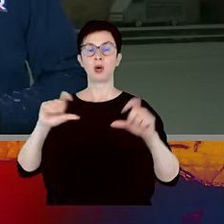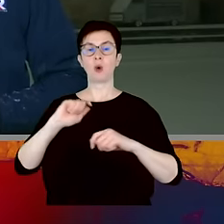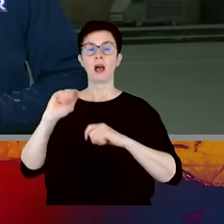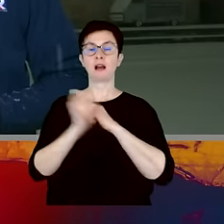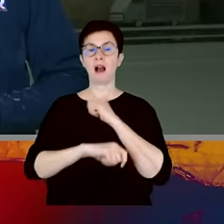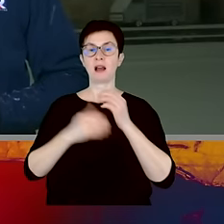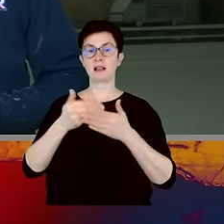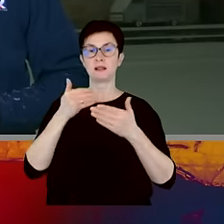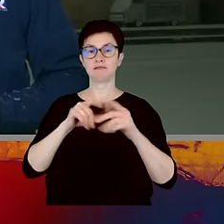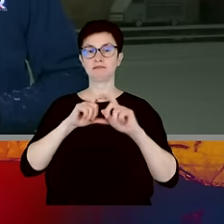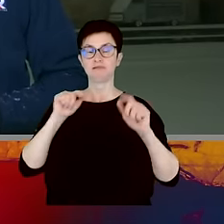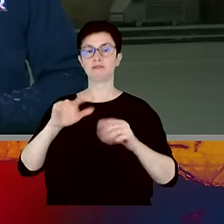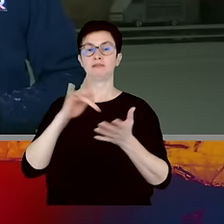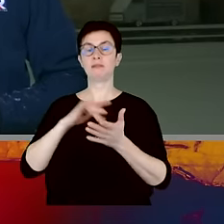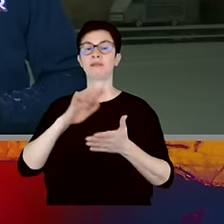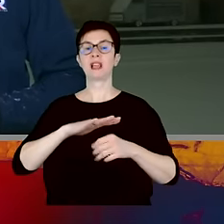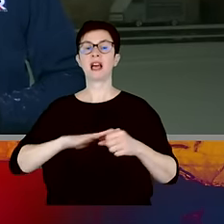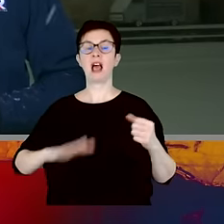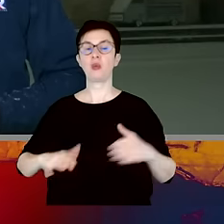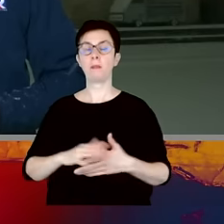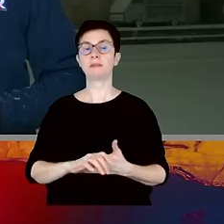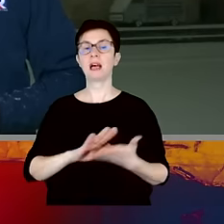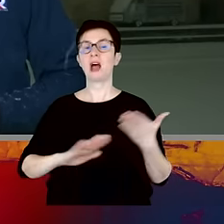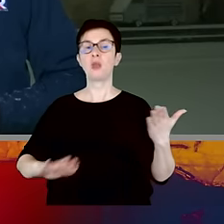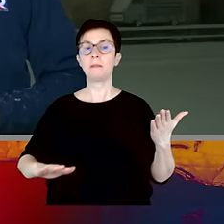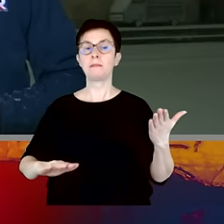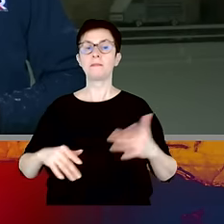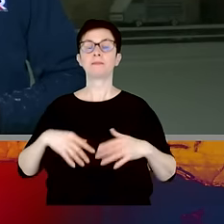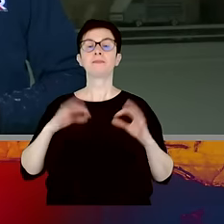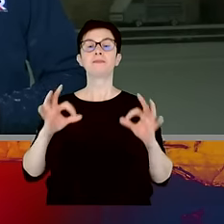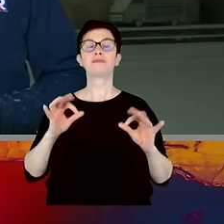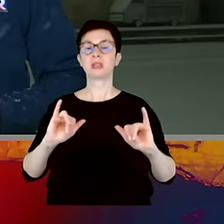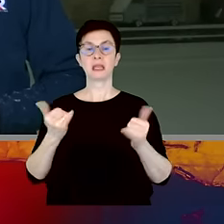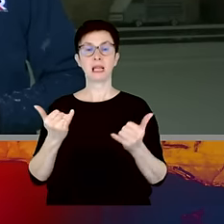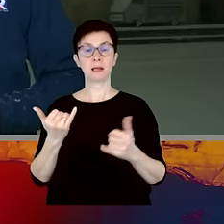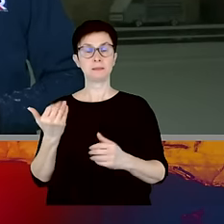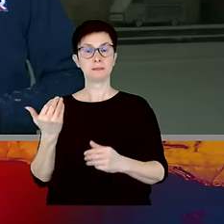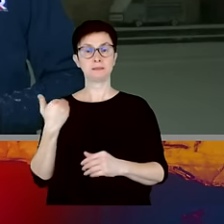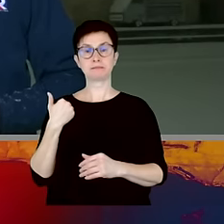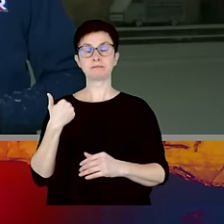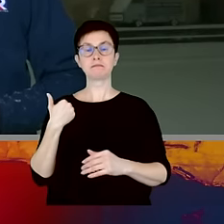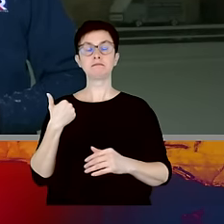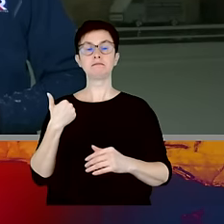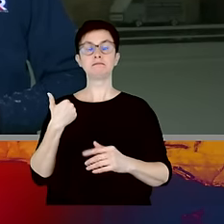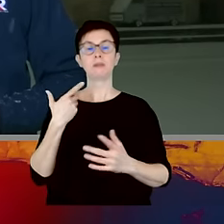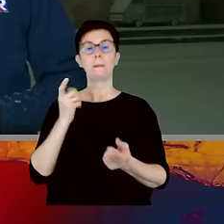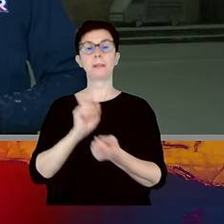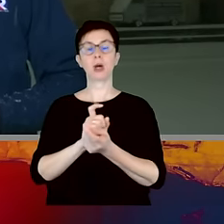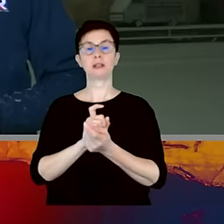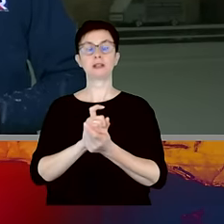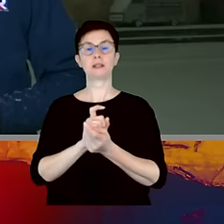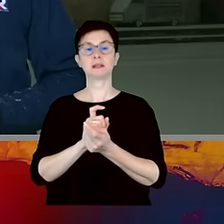Radomiu. Witaj Michale. Jak dzisiaj przebiegł protest? Bo te protesty,